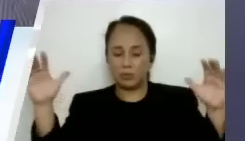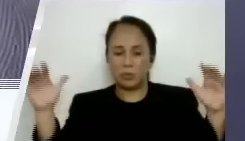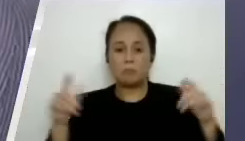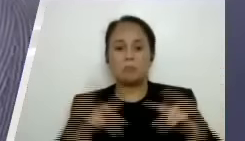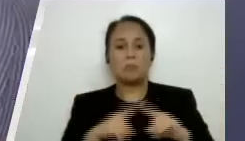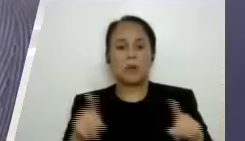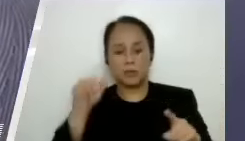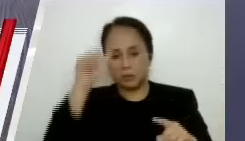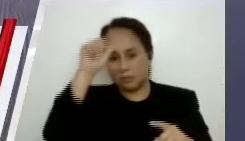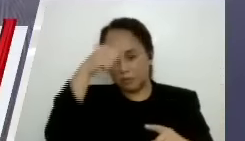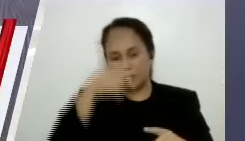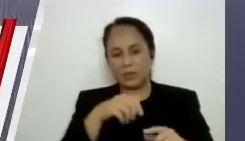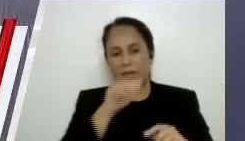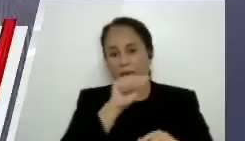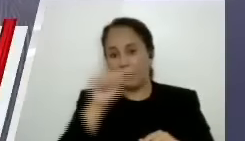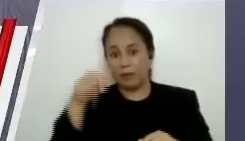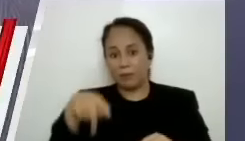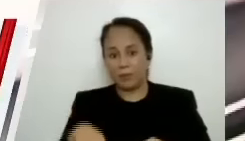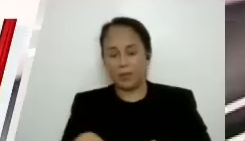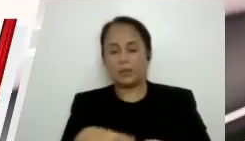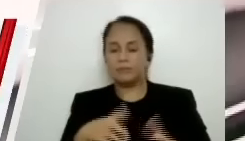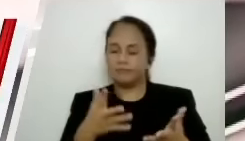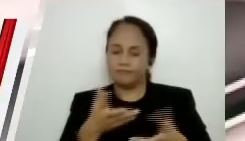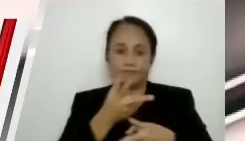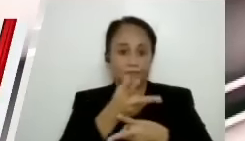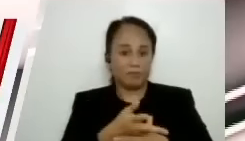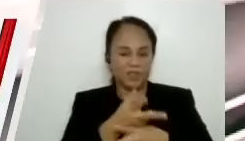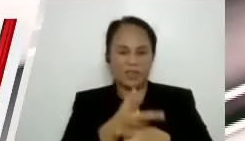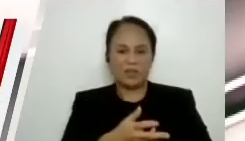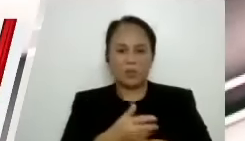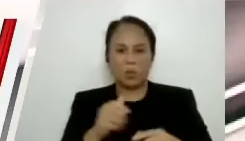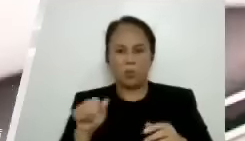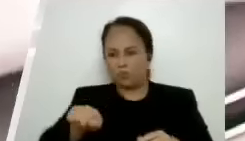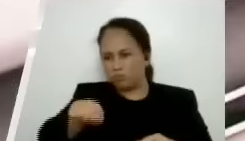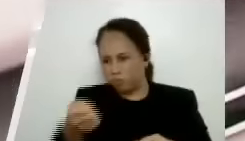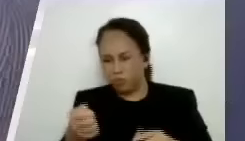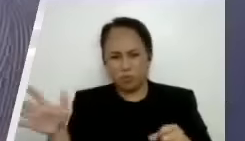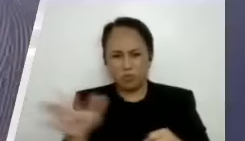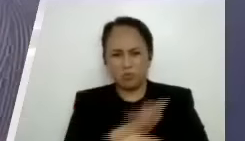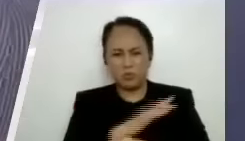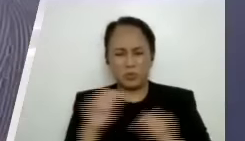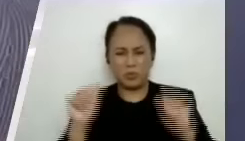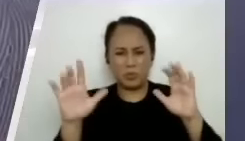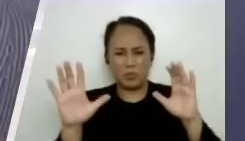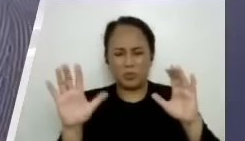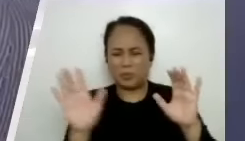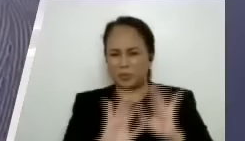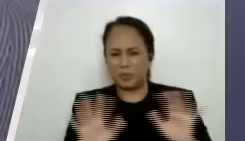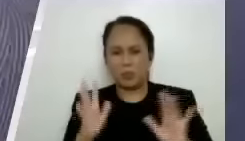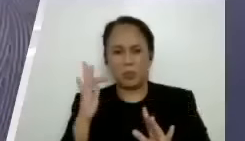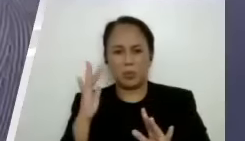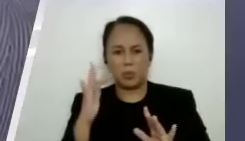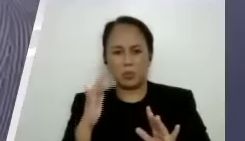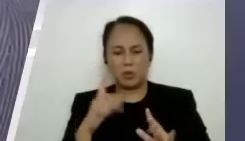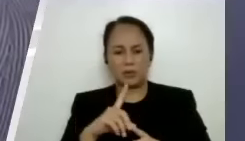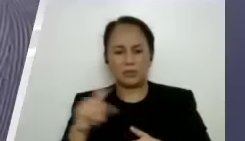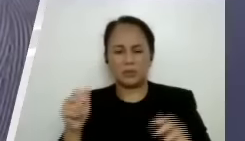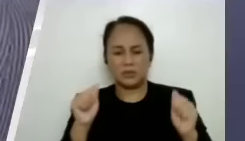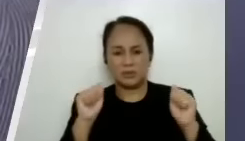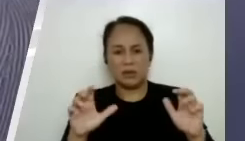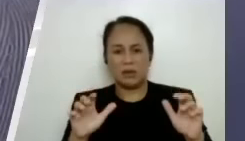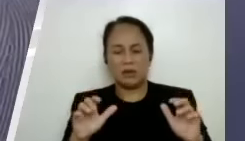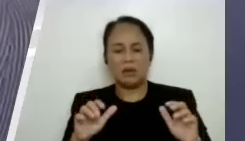aap hinay-hinay din sa pagt ng mga aircon ng mga sasakyan dahil ang biglaang lakas ng lamig